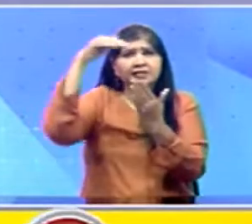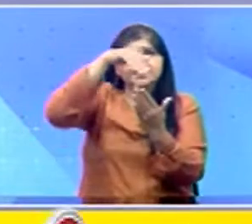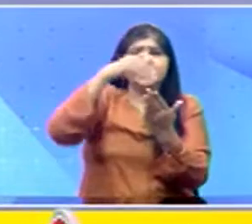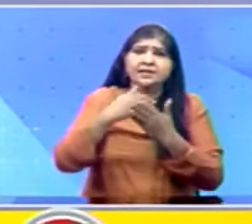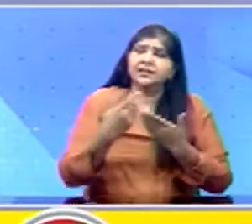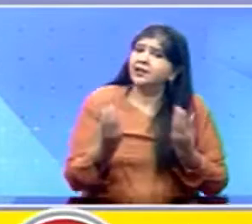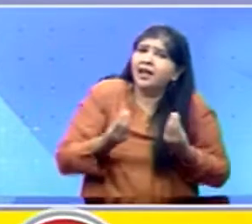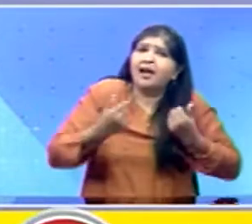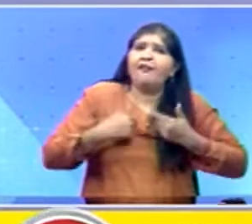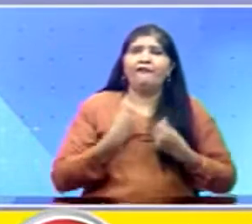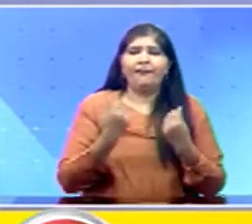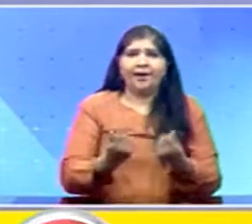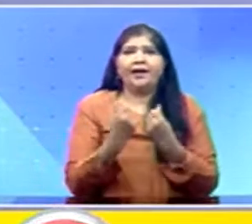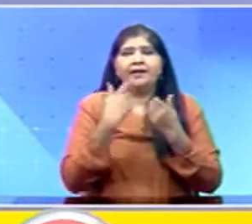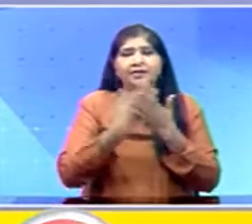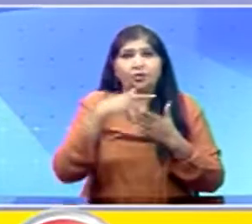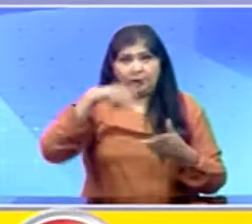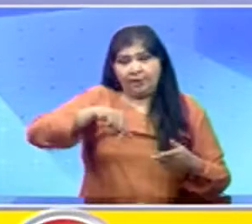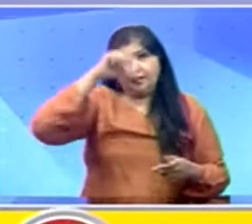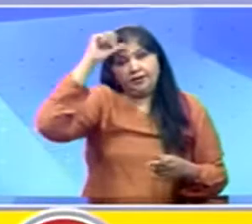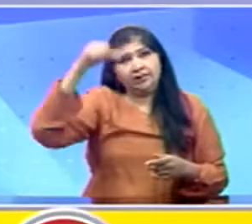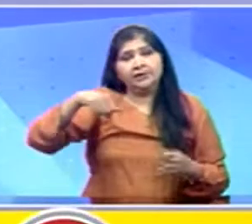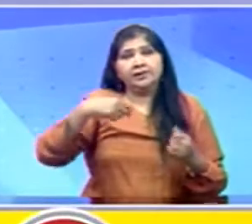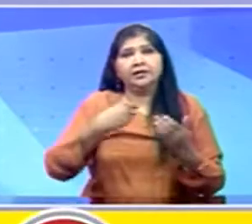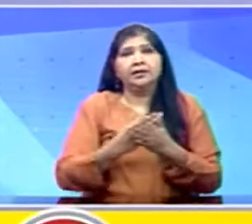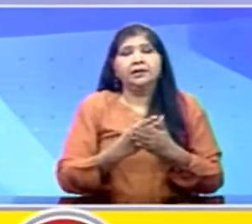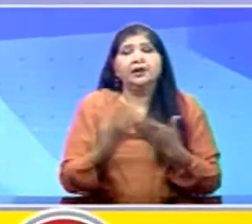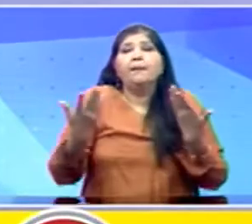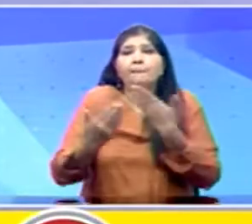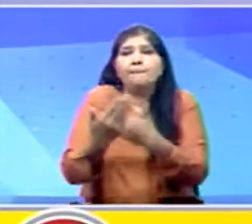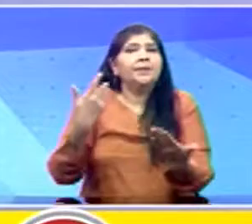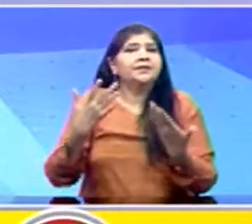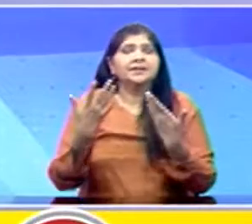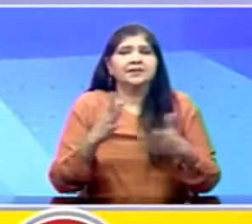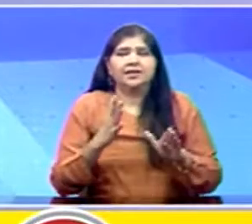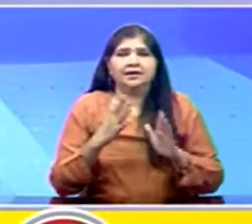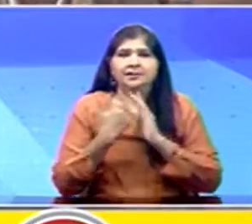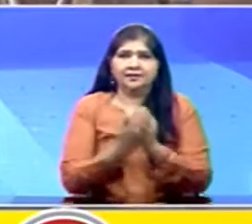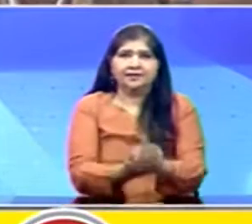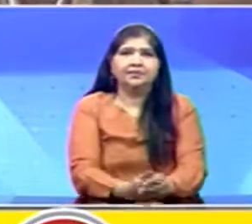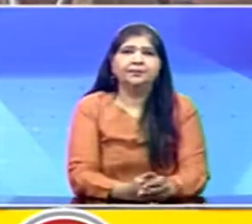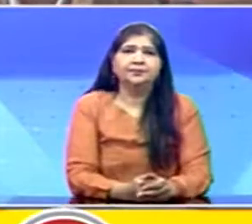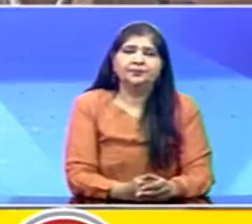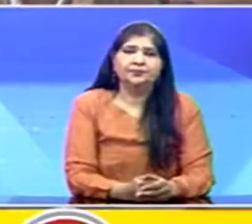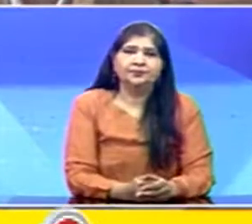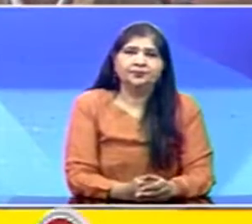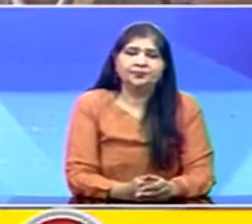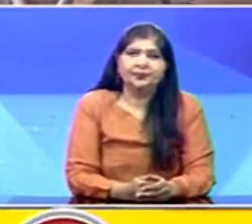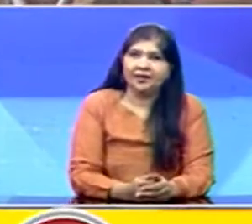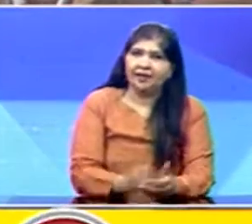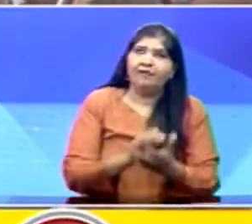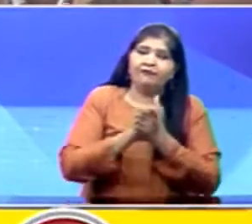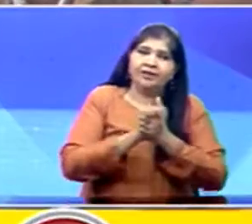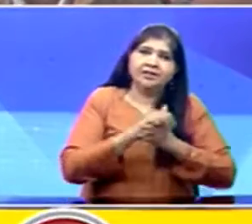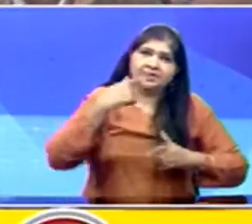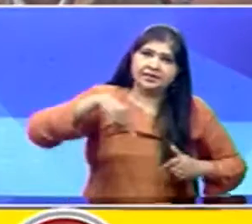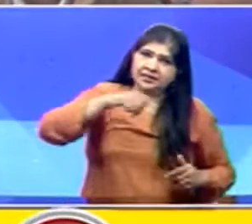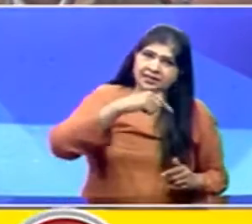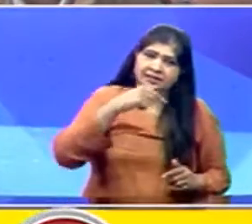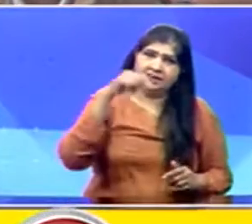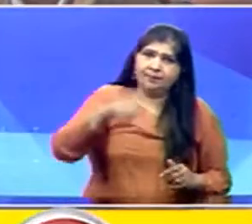तो फिर हमारा देश कैसे पीछे रह सकता है मेरे प्यारे देश वासियों